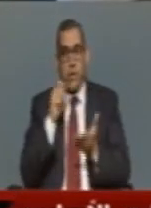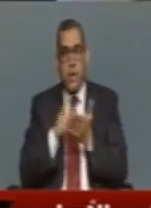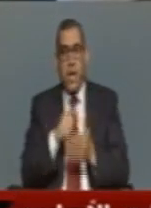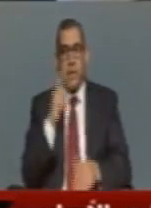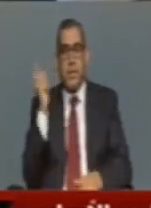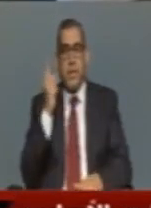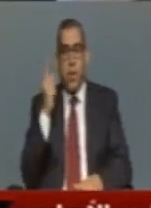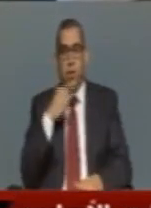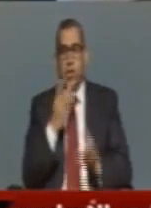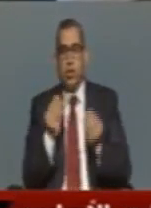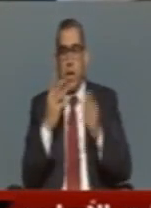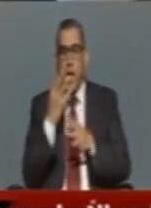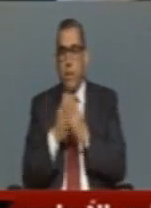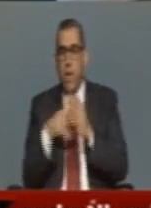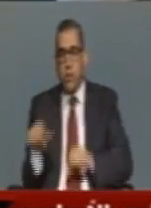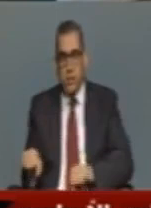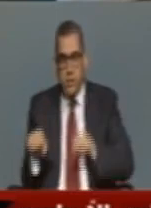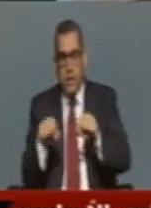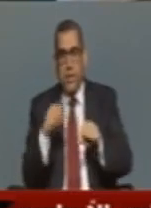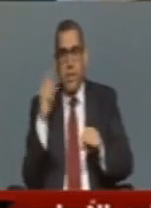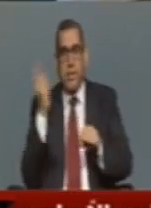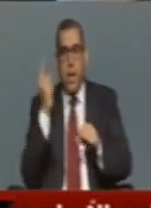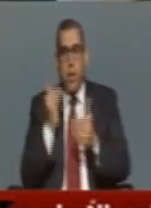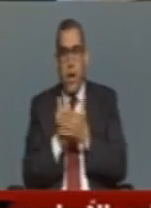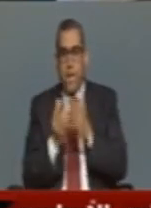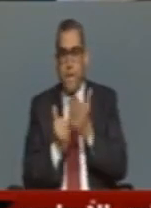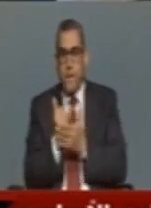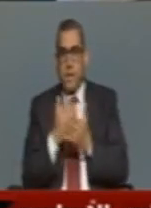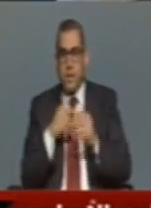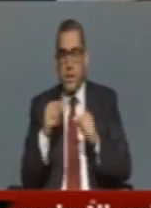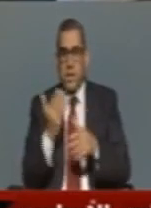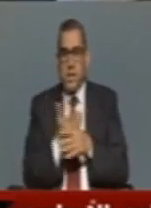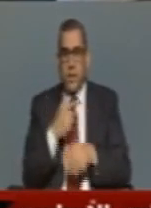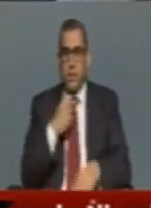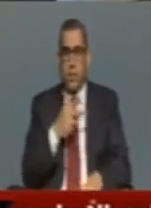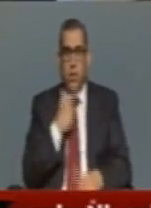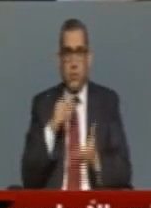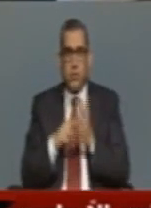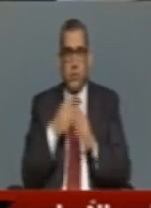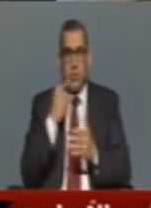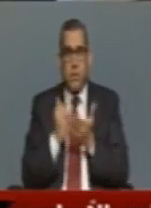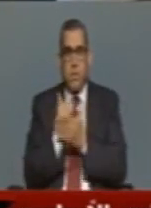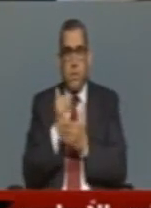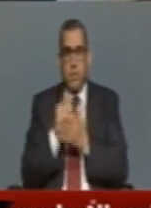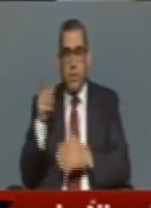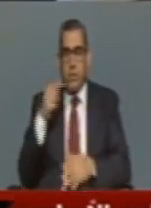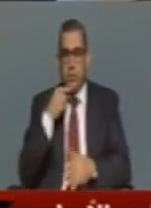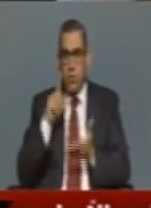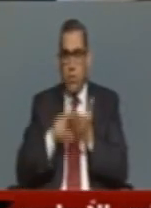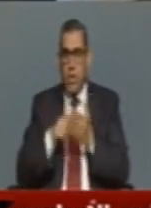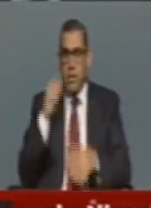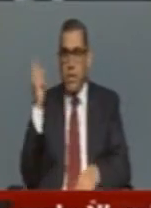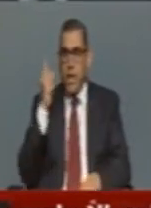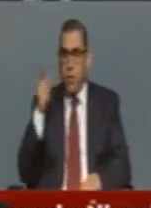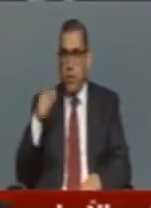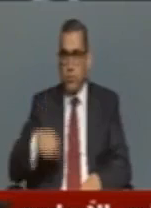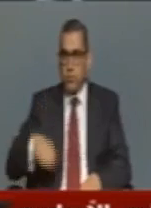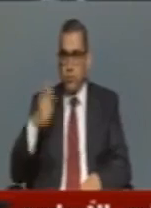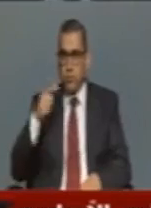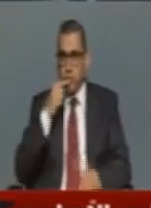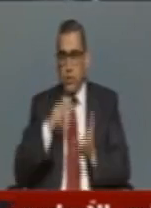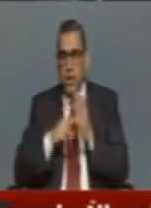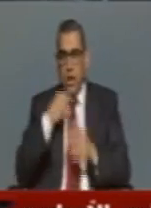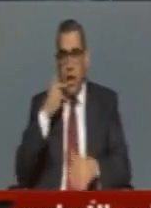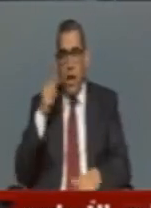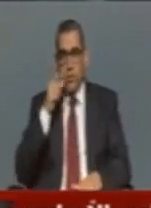عايزة تودي ولادها تعليم دولي لكن مش قادرة، فعملنا ما يسمى بالمدارس الرسمية الدولية أو ما يسمى اللي هي الاي بي اس، ودي